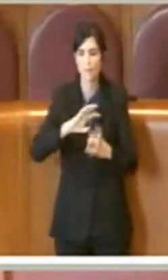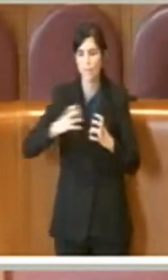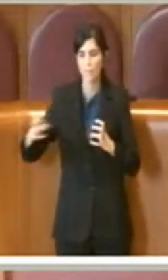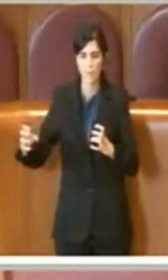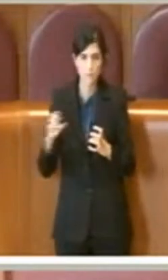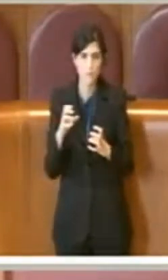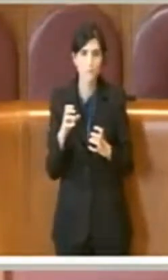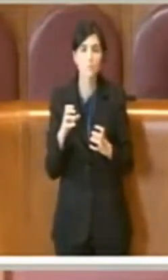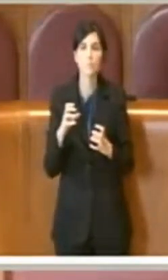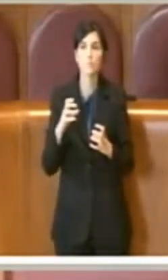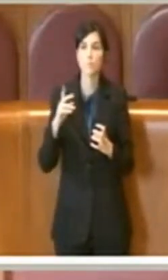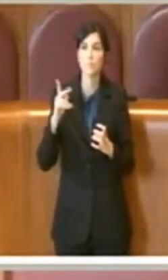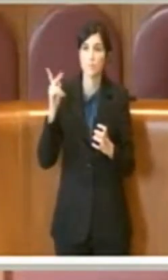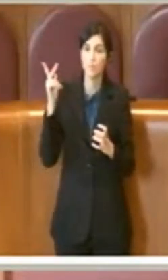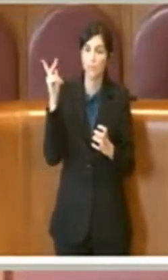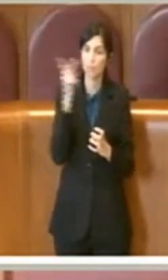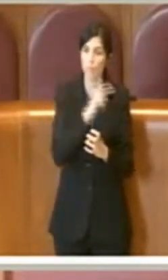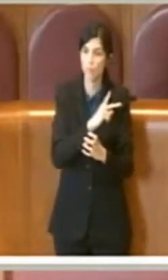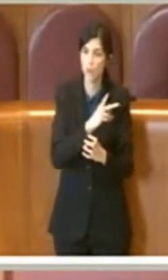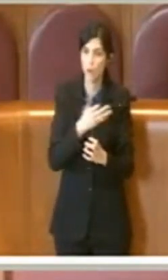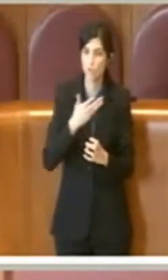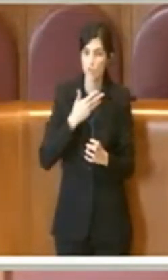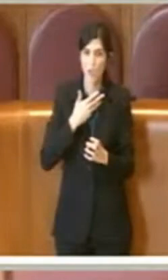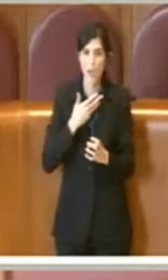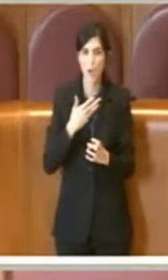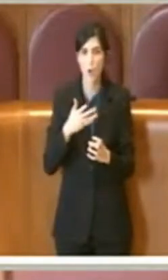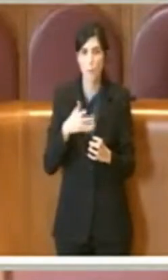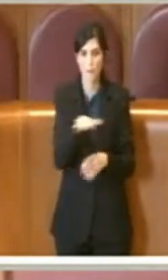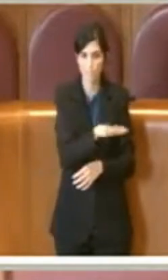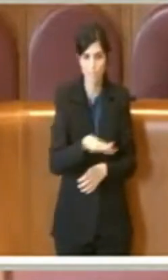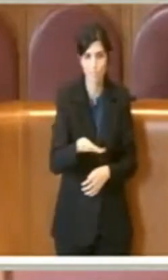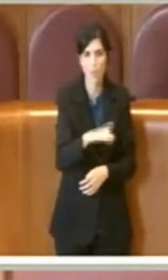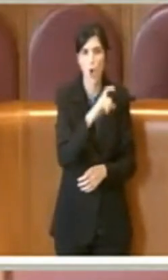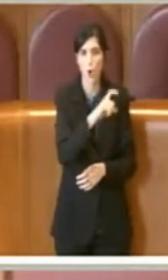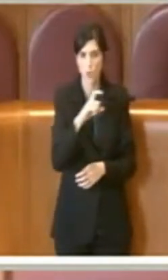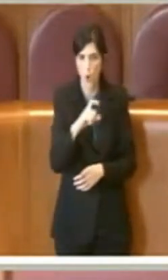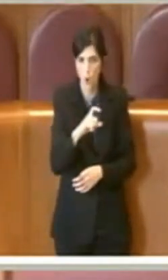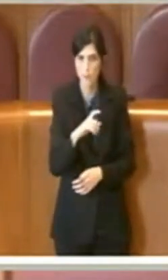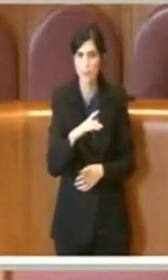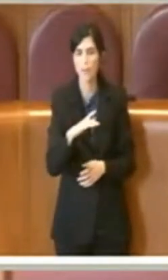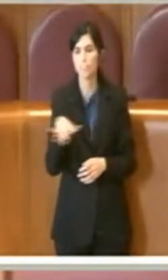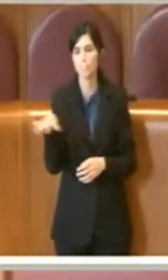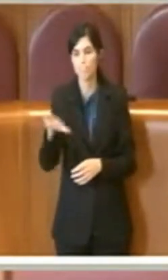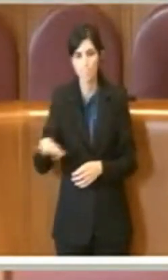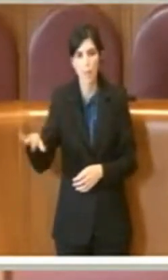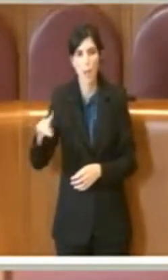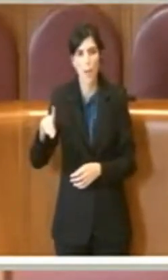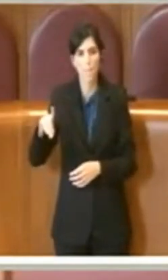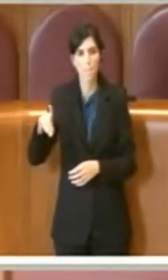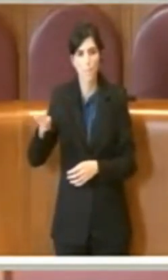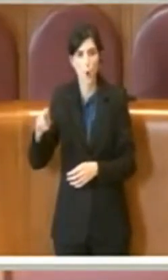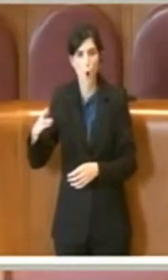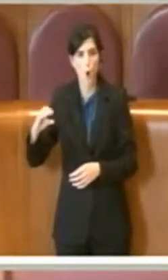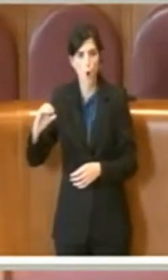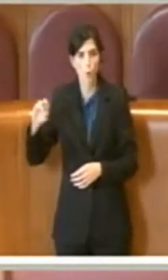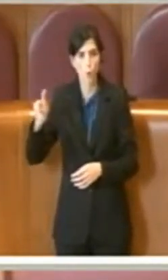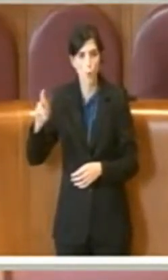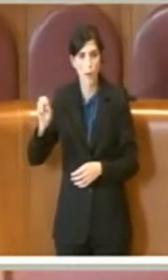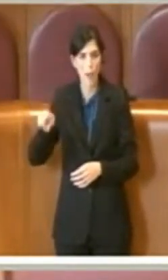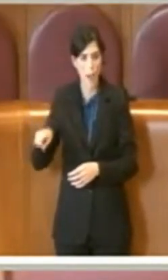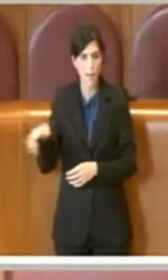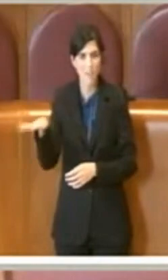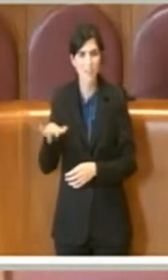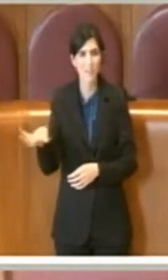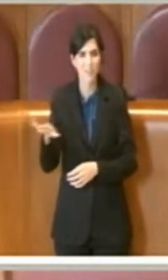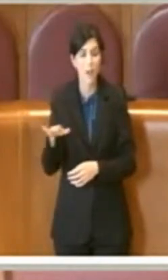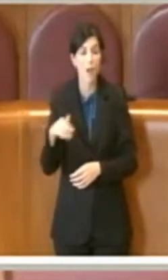ci sono altre altre sedi come la corte dei conti ci sono altre sedi come la procura per queste cose quello che deve fare un